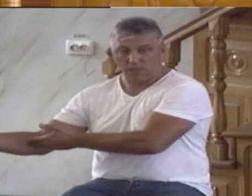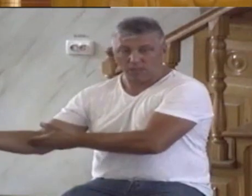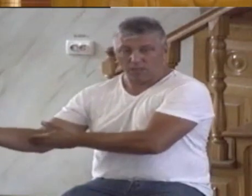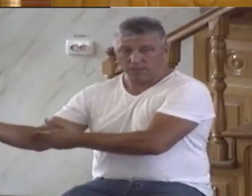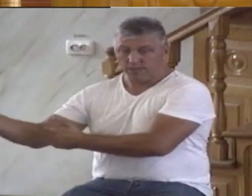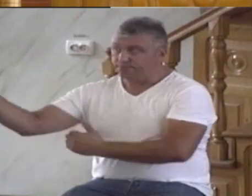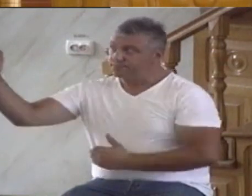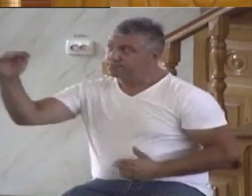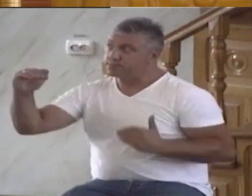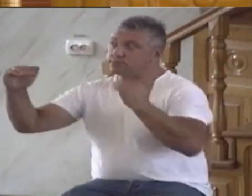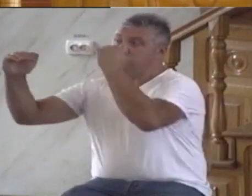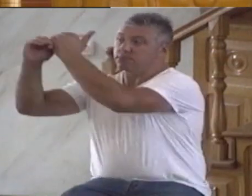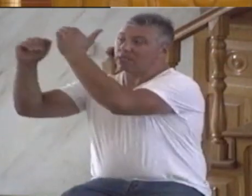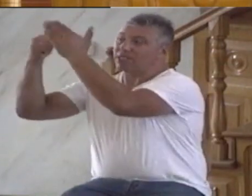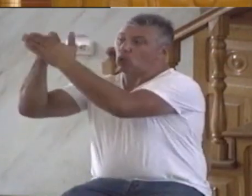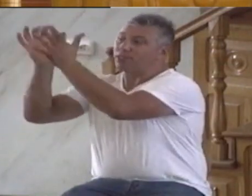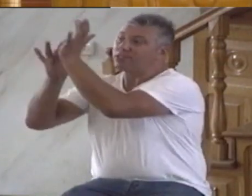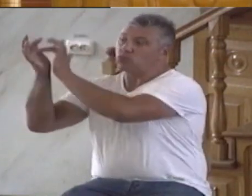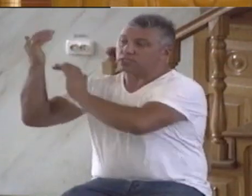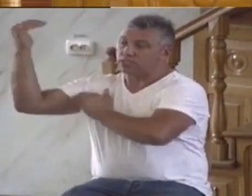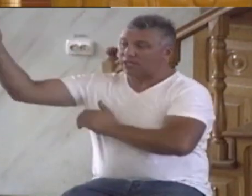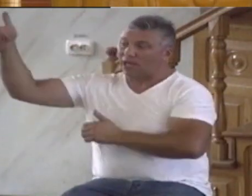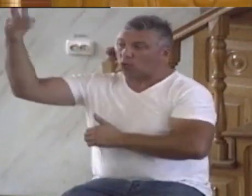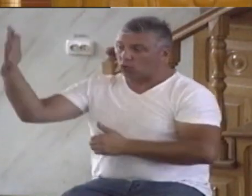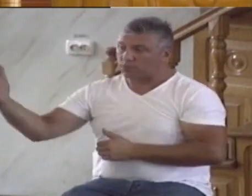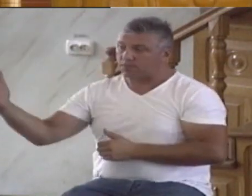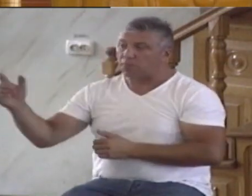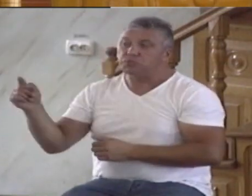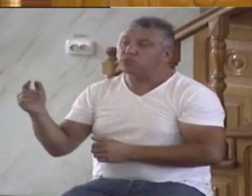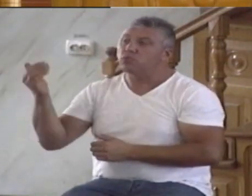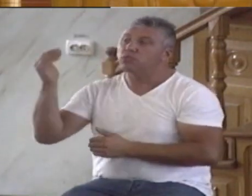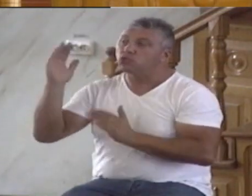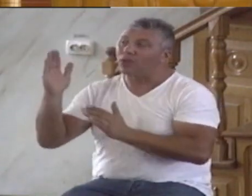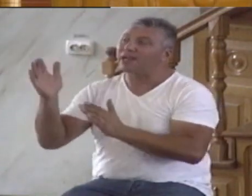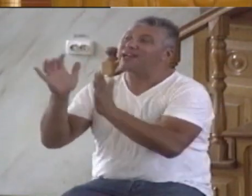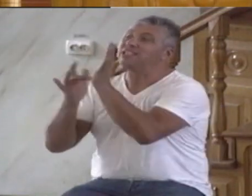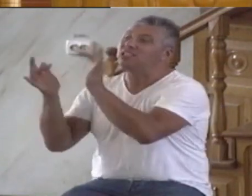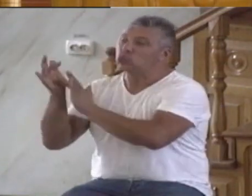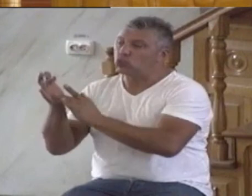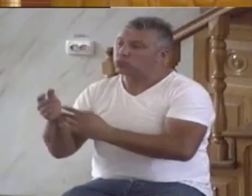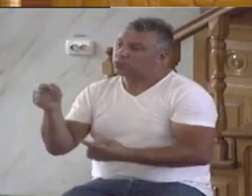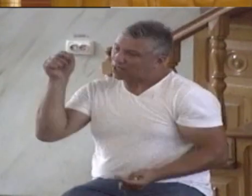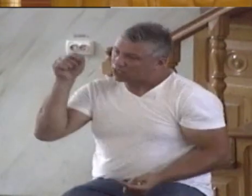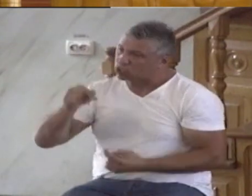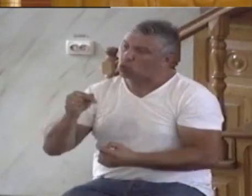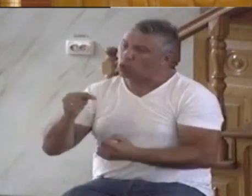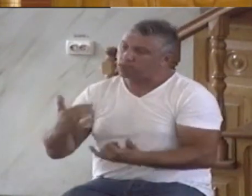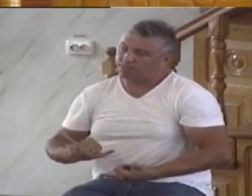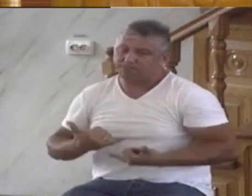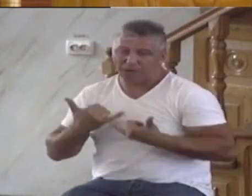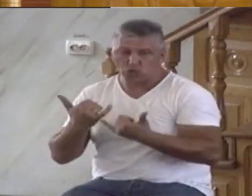Христу, потому что только Он достоин и почета, и поклонения,